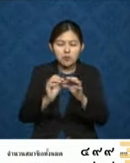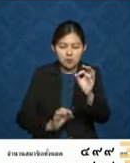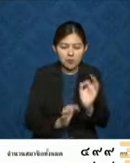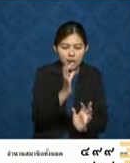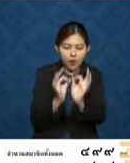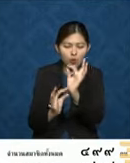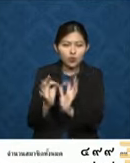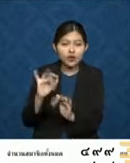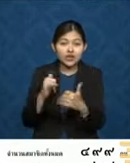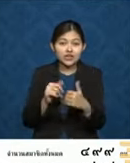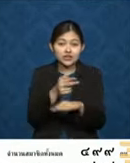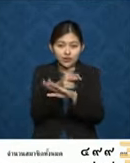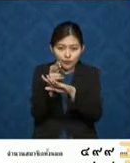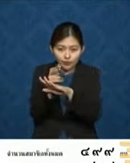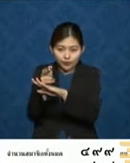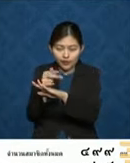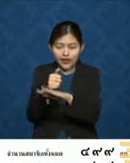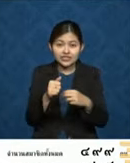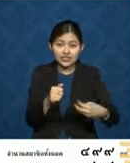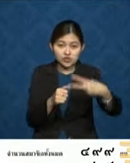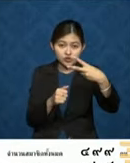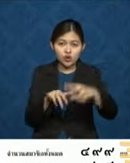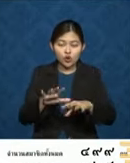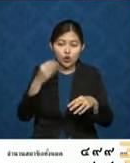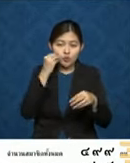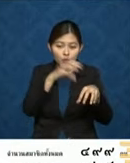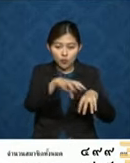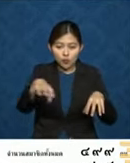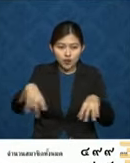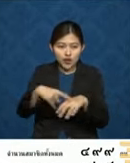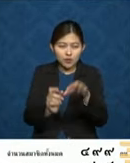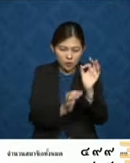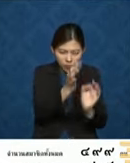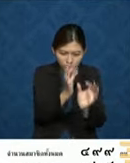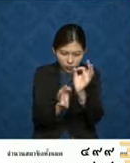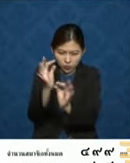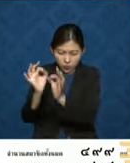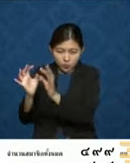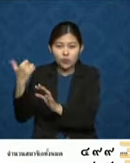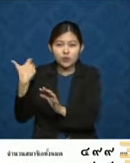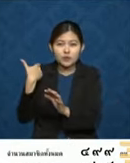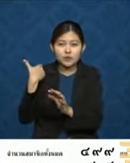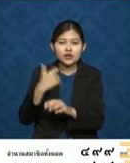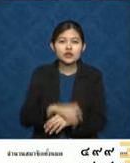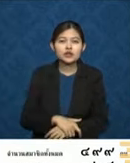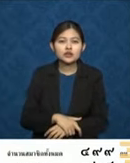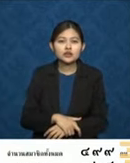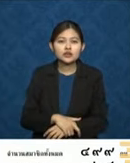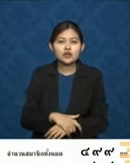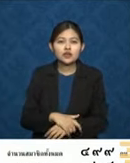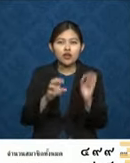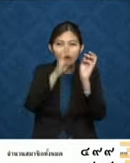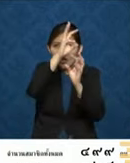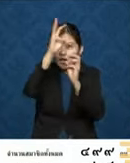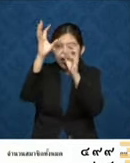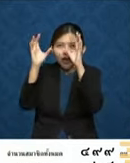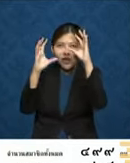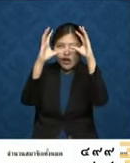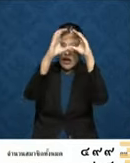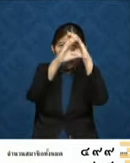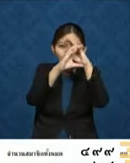อันนี้ถ่ายจากชั้น 2ของหมู่บ้านนะครับเผากันติดๆกันอย่างนี้เลยนะครับแล้วก็อากาศเป็นอย่างนี้นะครับซึ่งทำให้มี